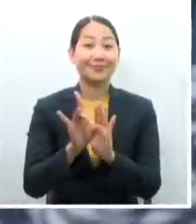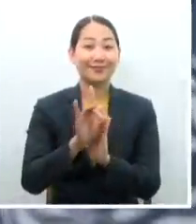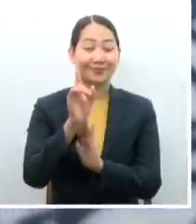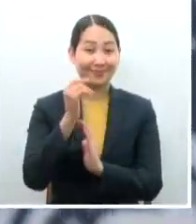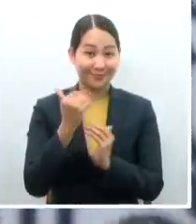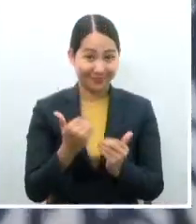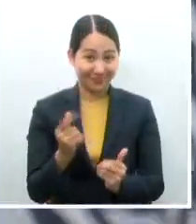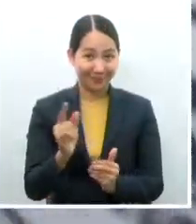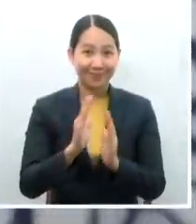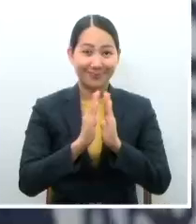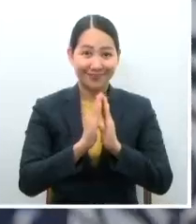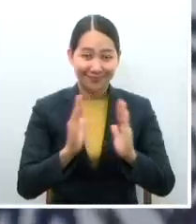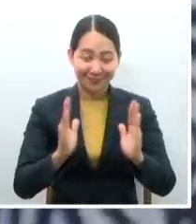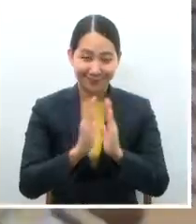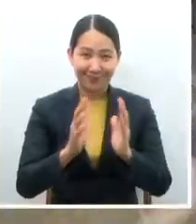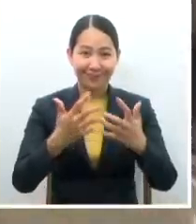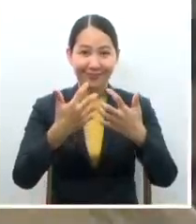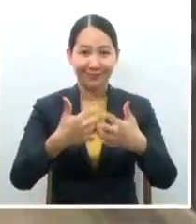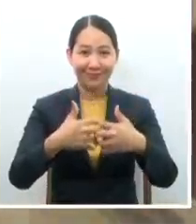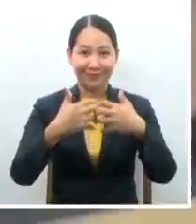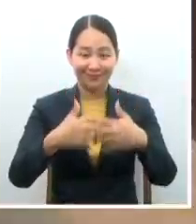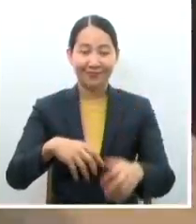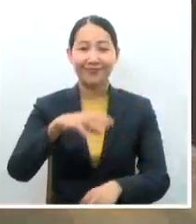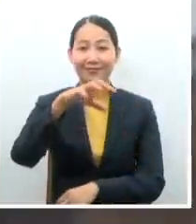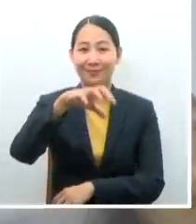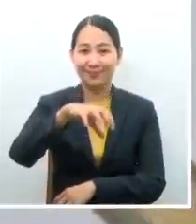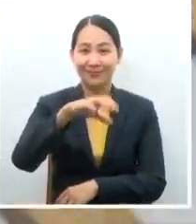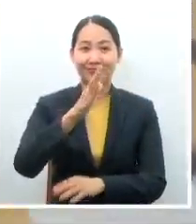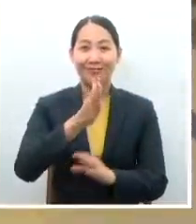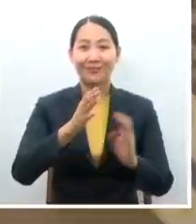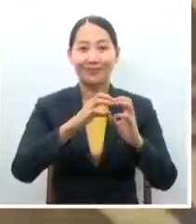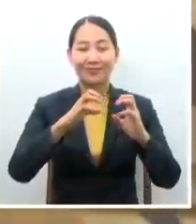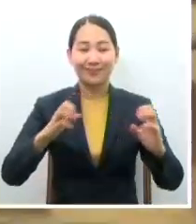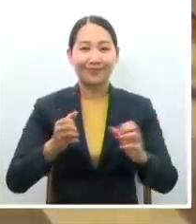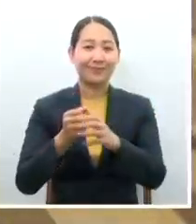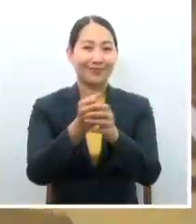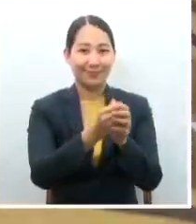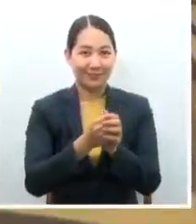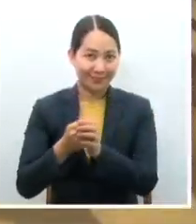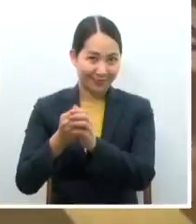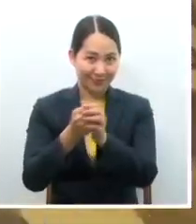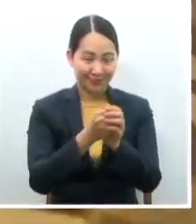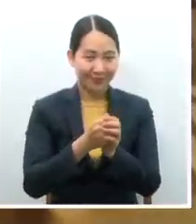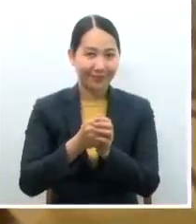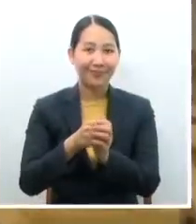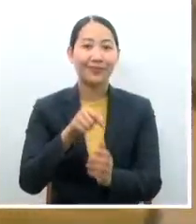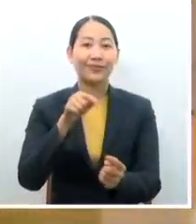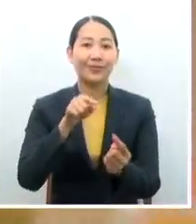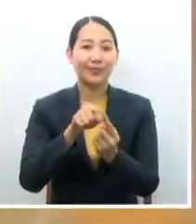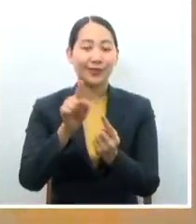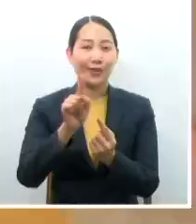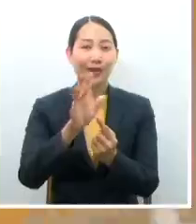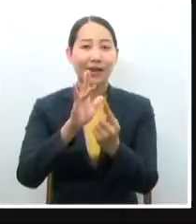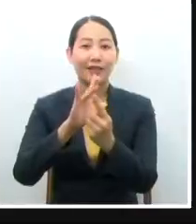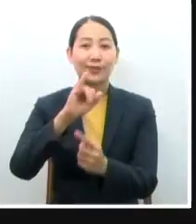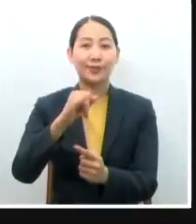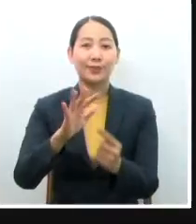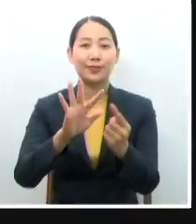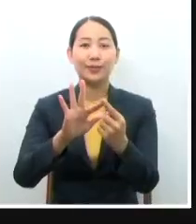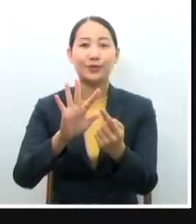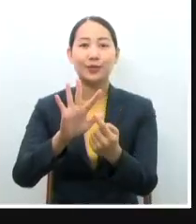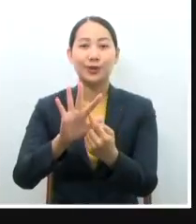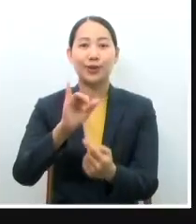ทุเรียนกวนบางล้อตำบลบูกิตอำเภอจ่อยร้องที่เอื้ออำนวยสถานที่ให้กับพวกเราได้ศึกษาดูงานค่ะ